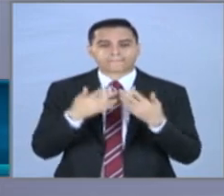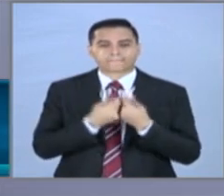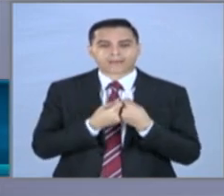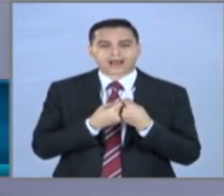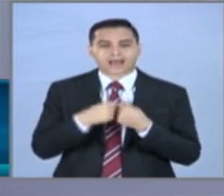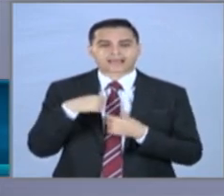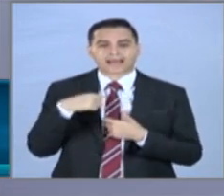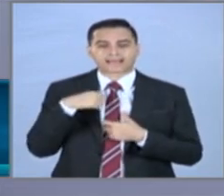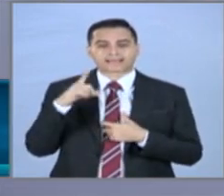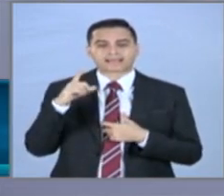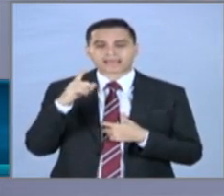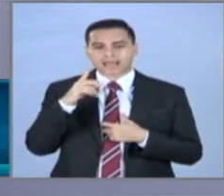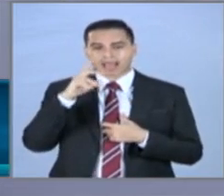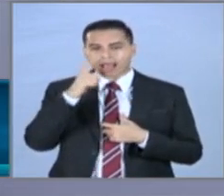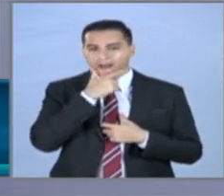ريال مدريد